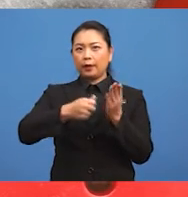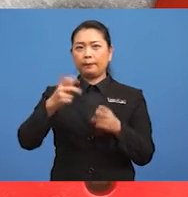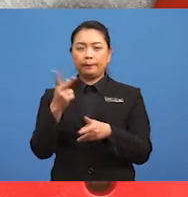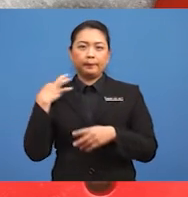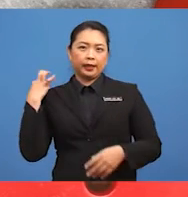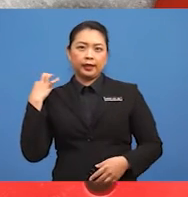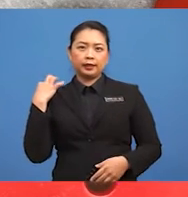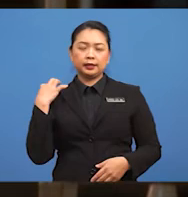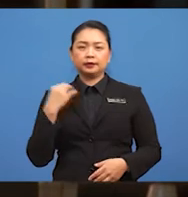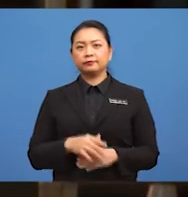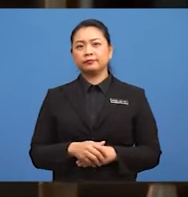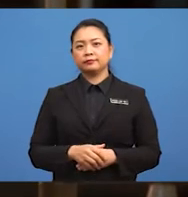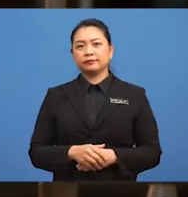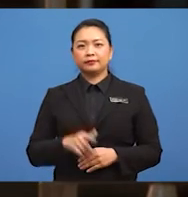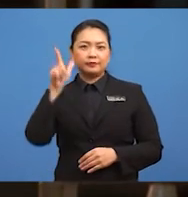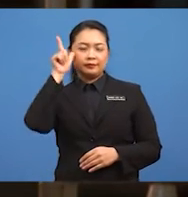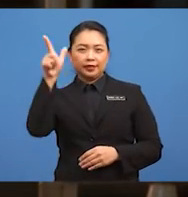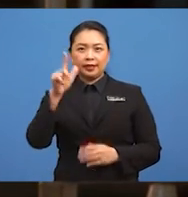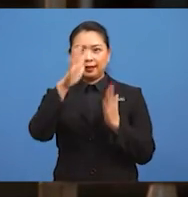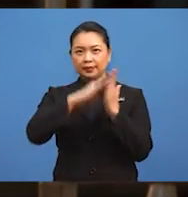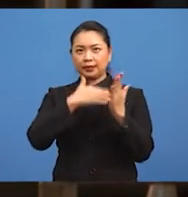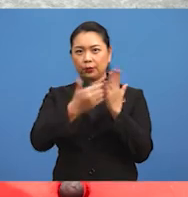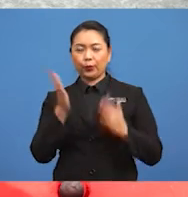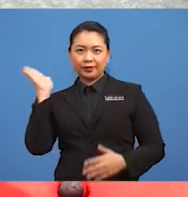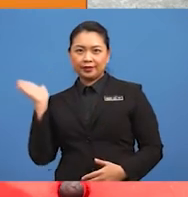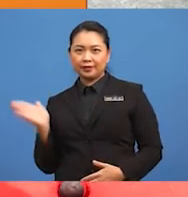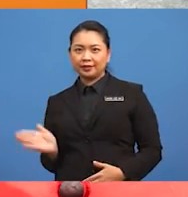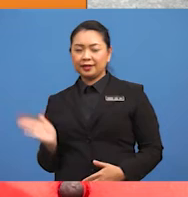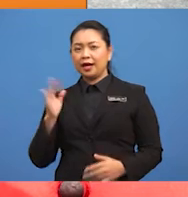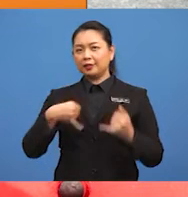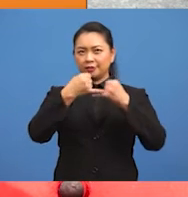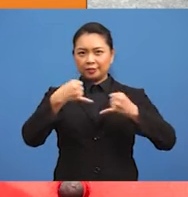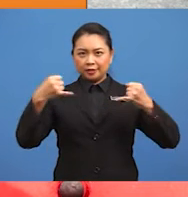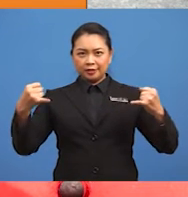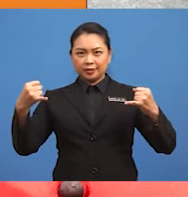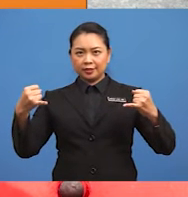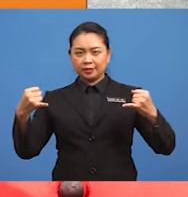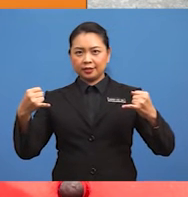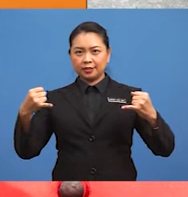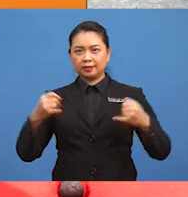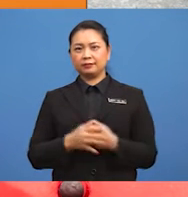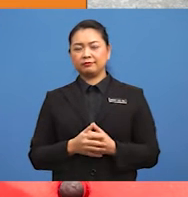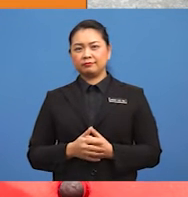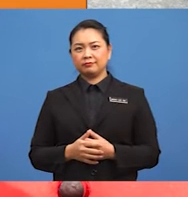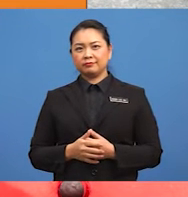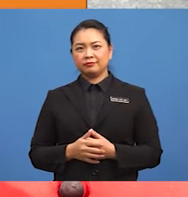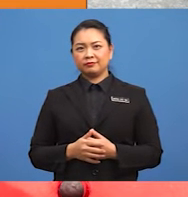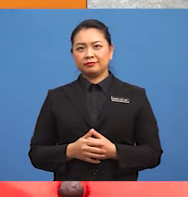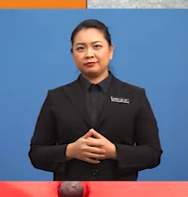sebagai hiasan. Lihat pada jadual di hadapan menunjukkan jenis-jenis kancing